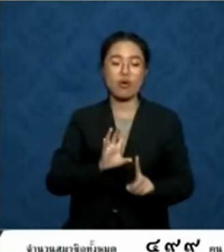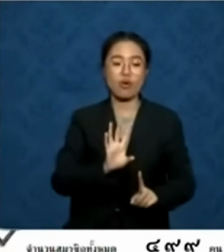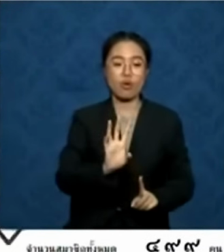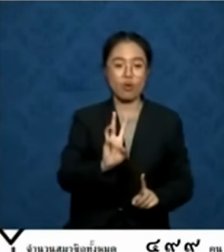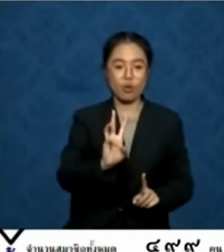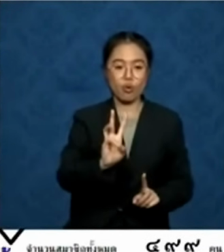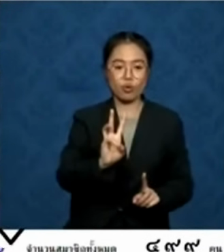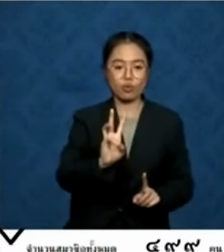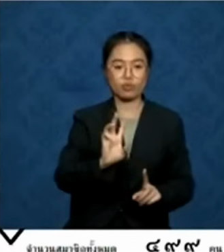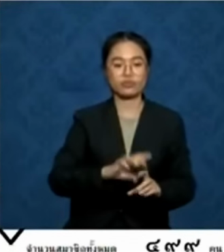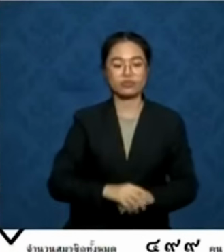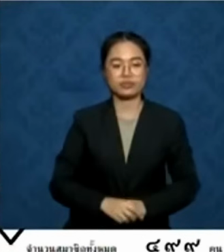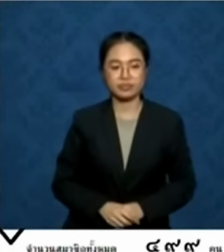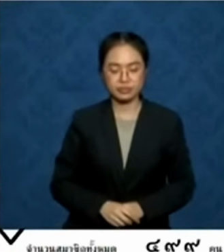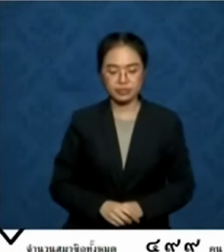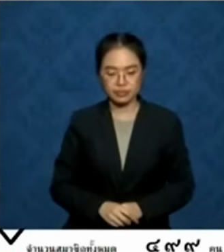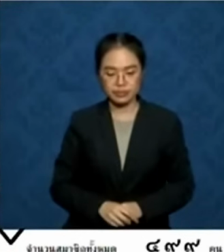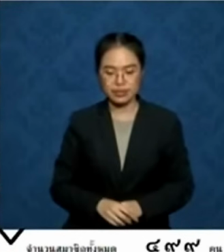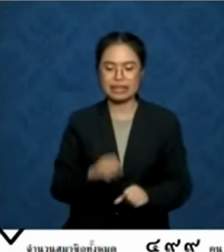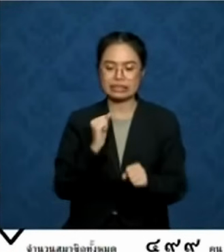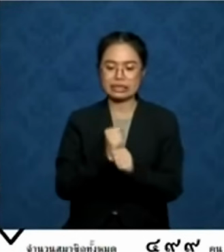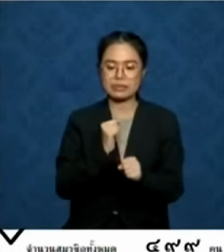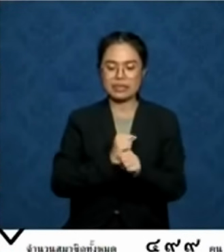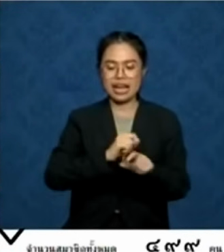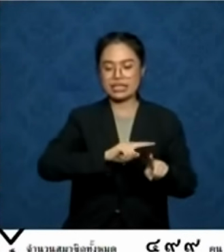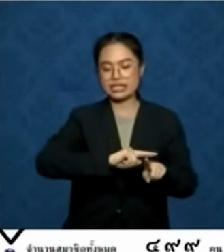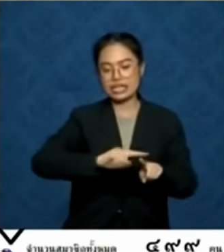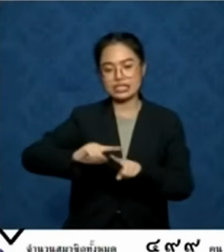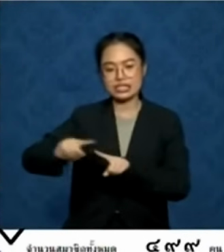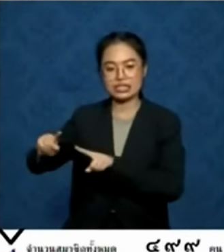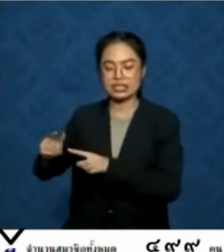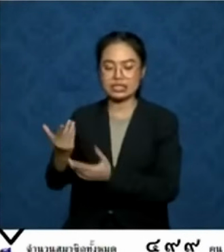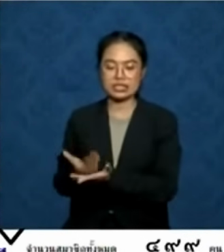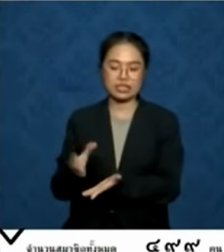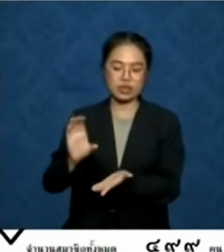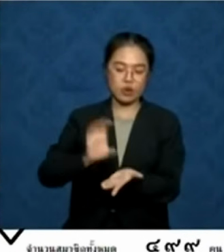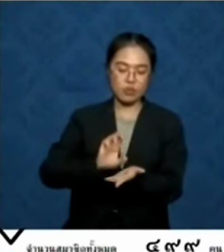ำเนินงานภารกิจพื้นฐานและภารกิจอื่นงบประมาณ